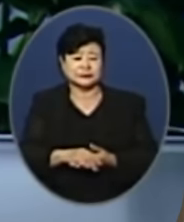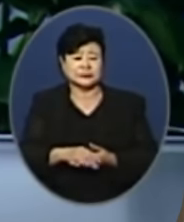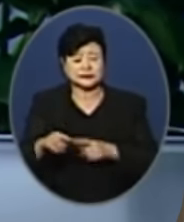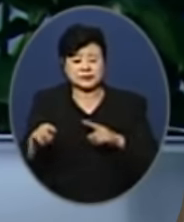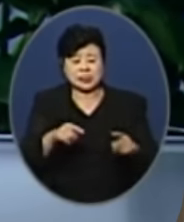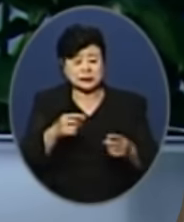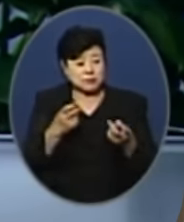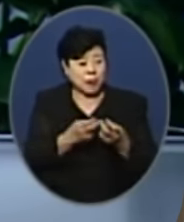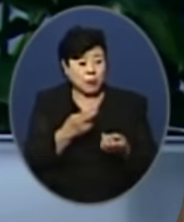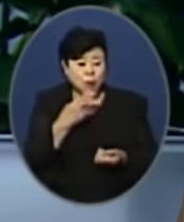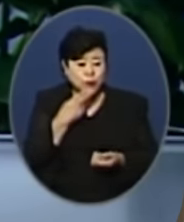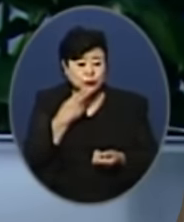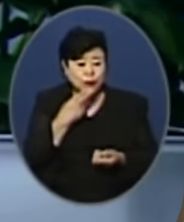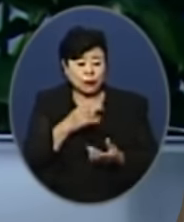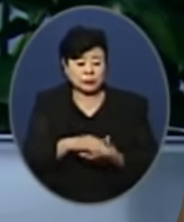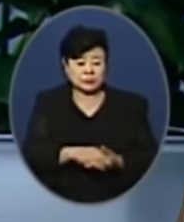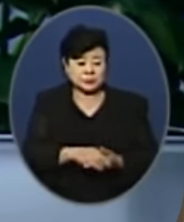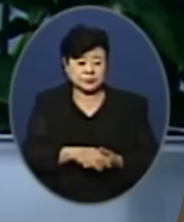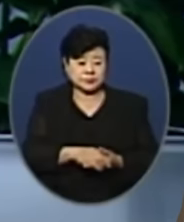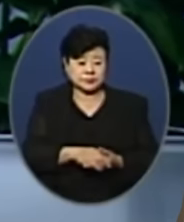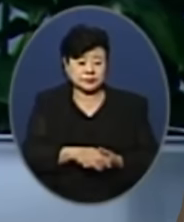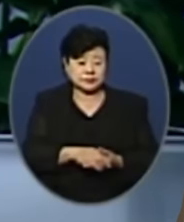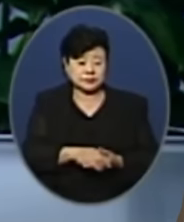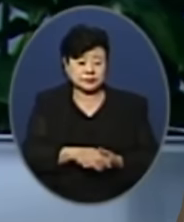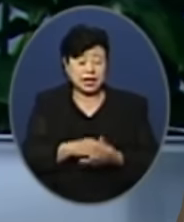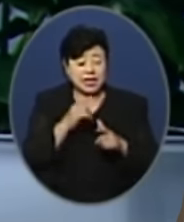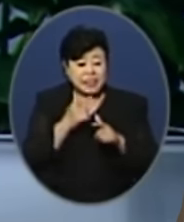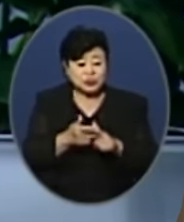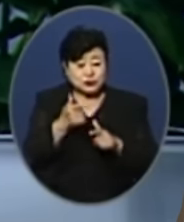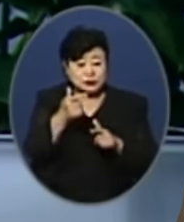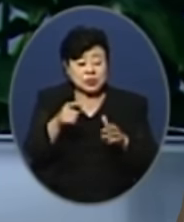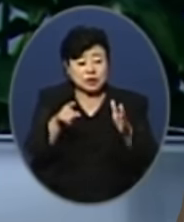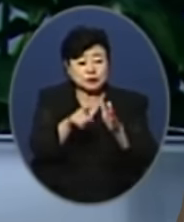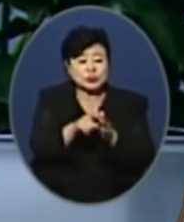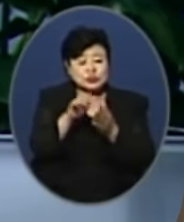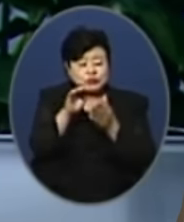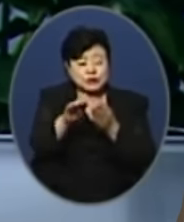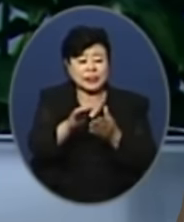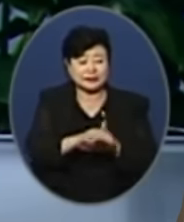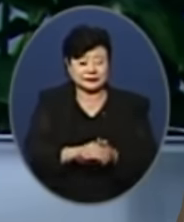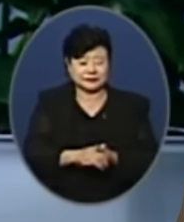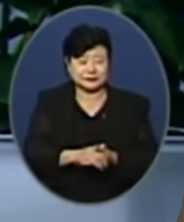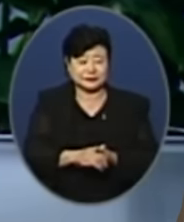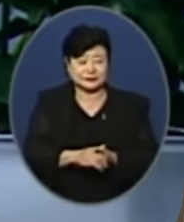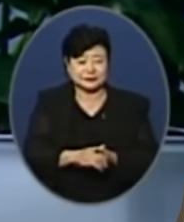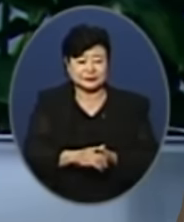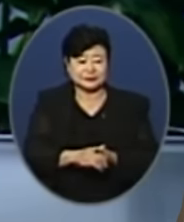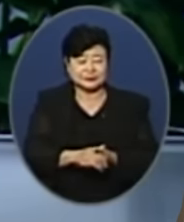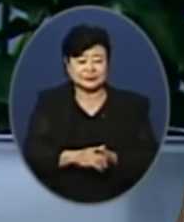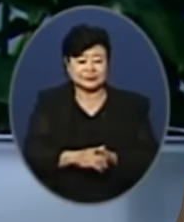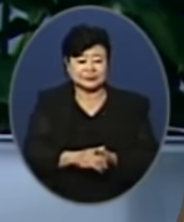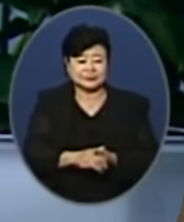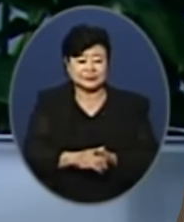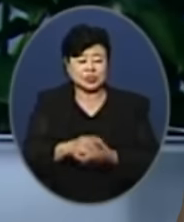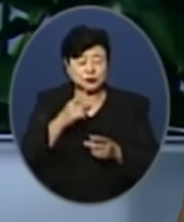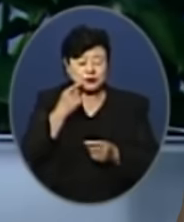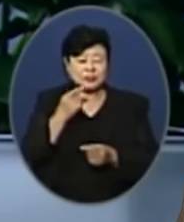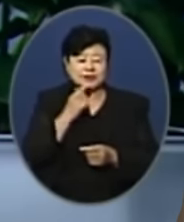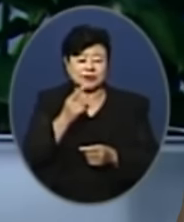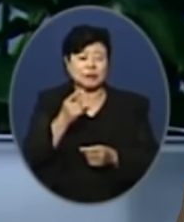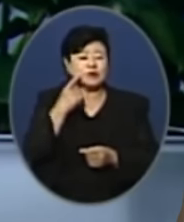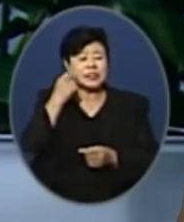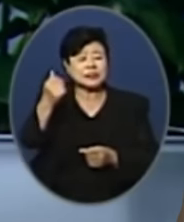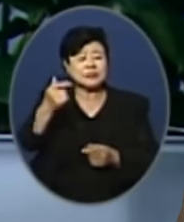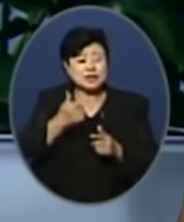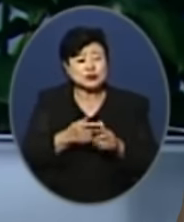다스릴 도리가 없어요. 그러니까 예수를 믿고 난 다음에 나보고 하는 말이